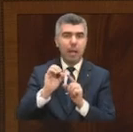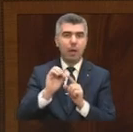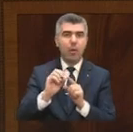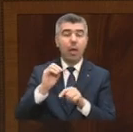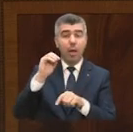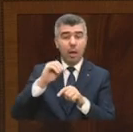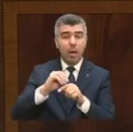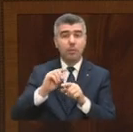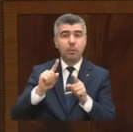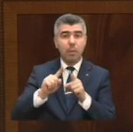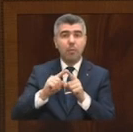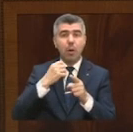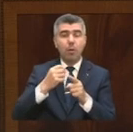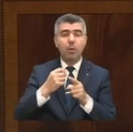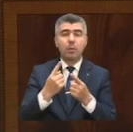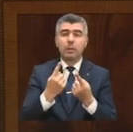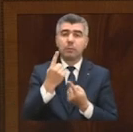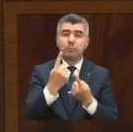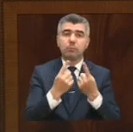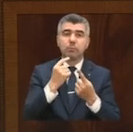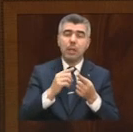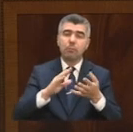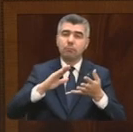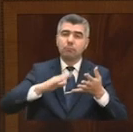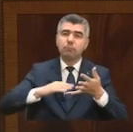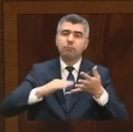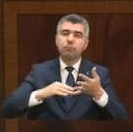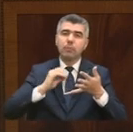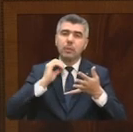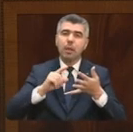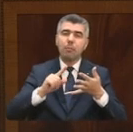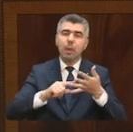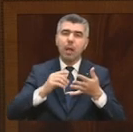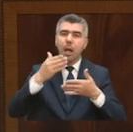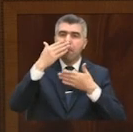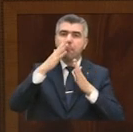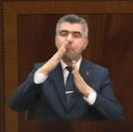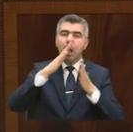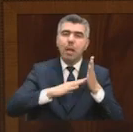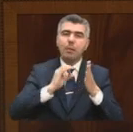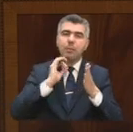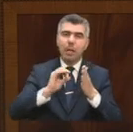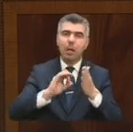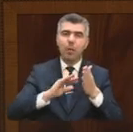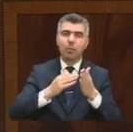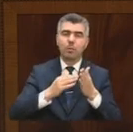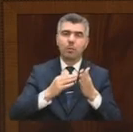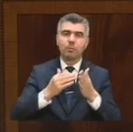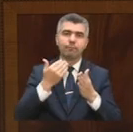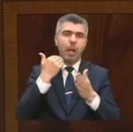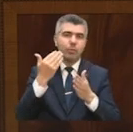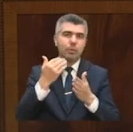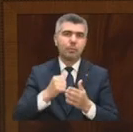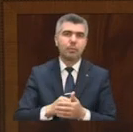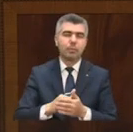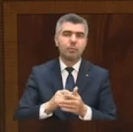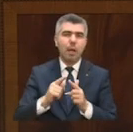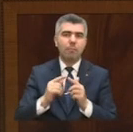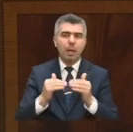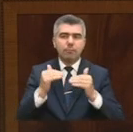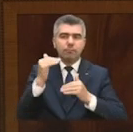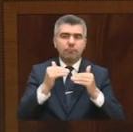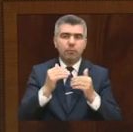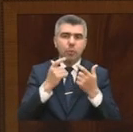تصنيف على انك يضع بلادنا في المؤخره بشكل يعني التناقض